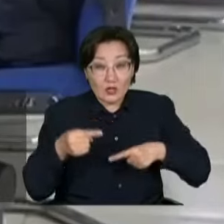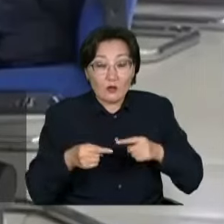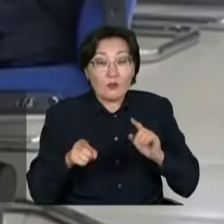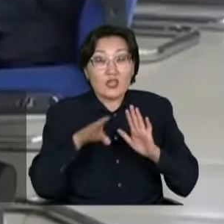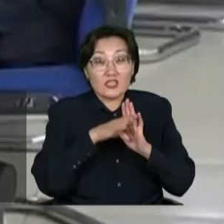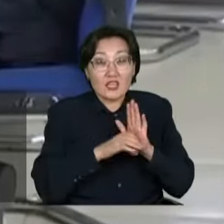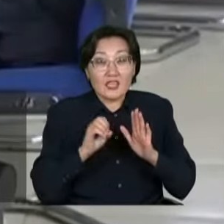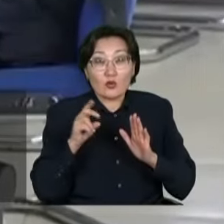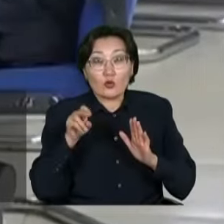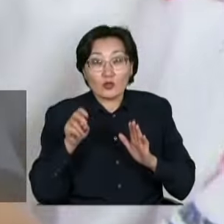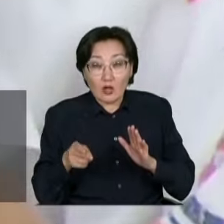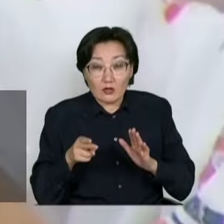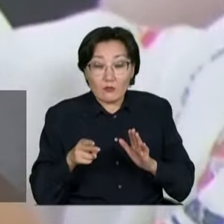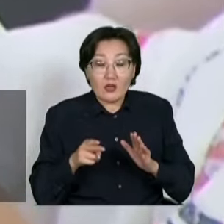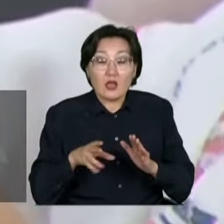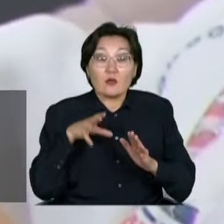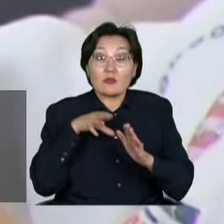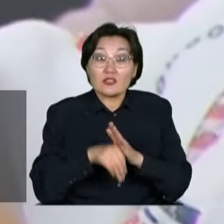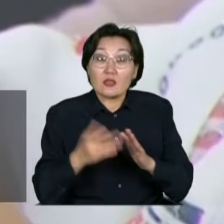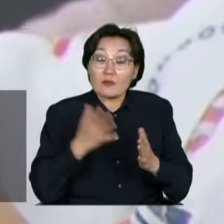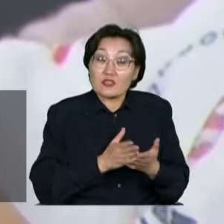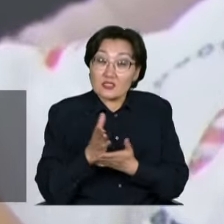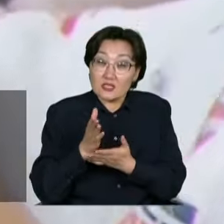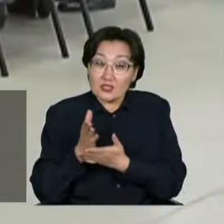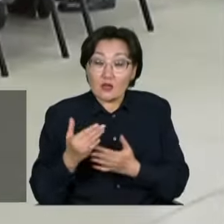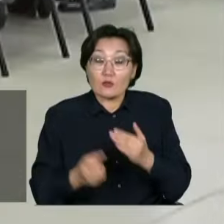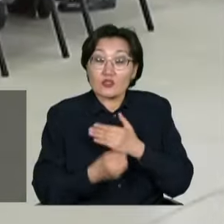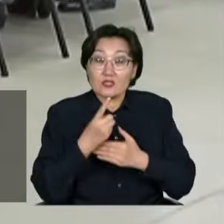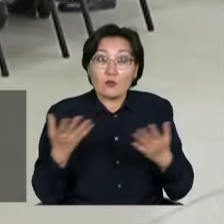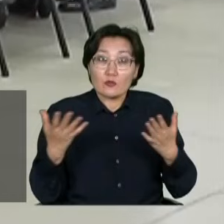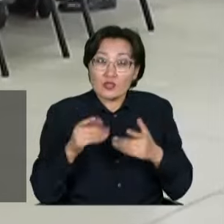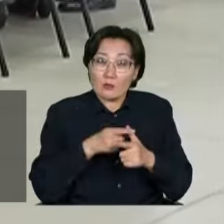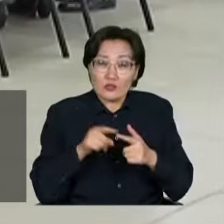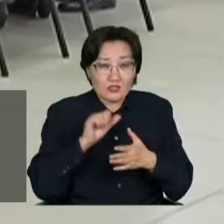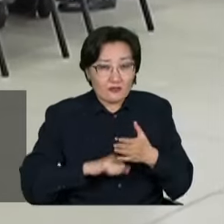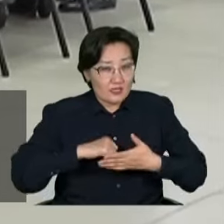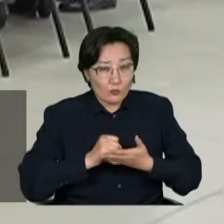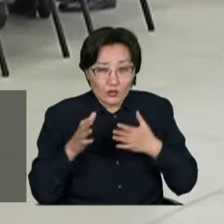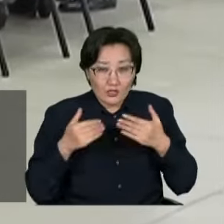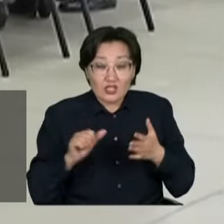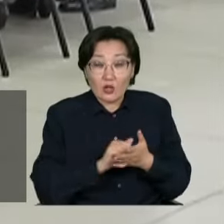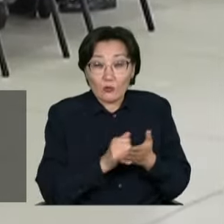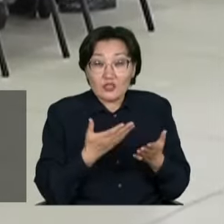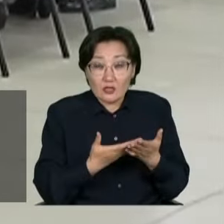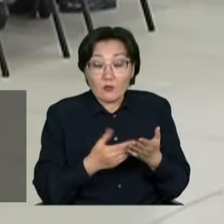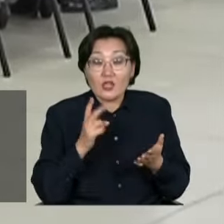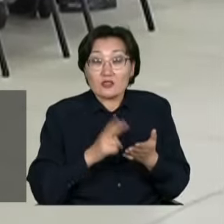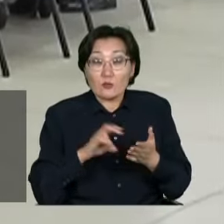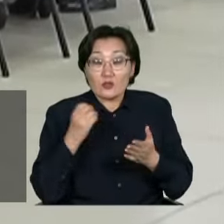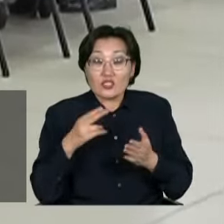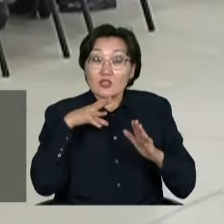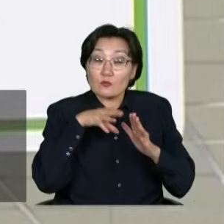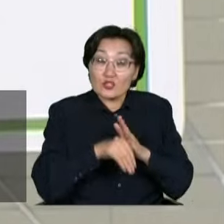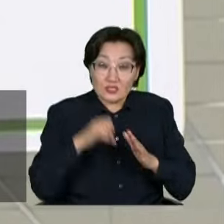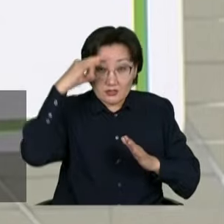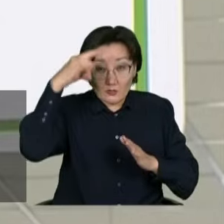приложение Е-Конак. Людей расселяют по 5 направлениям. Если этническое происхождение по каким-либо причинам не установлено документально, доказать национальность.